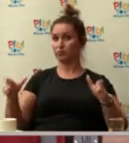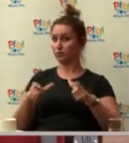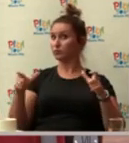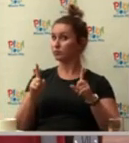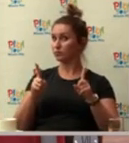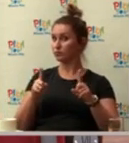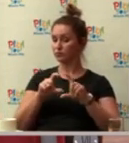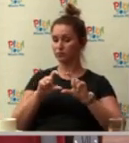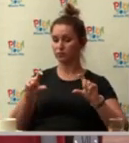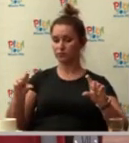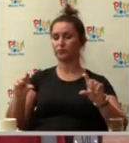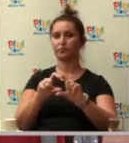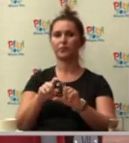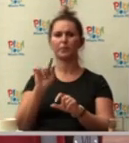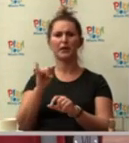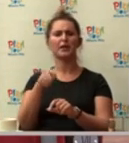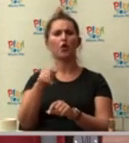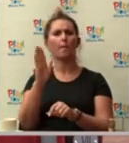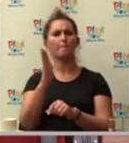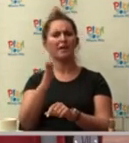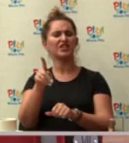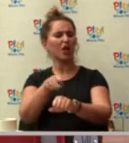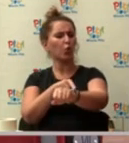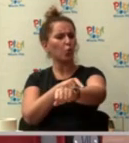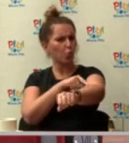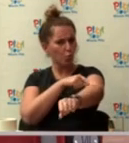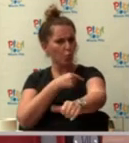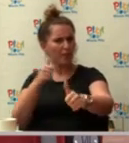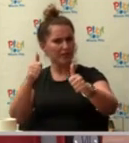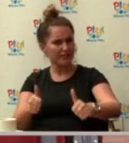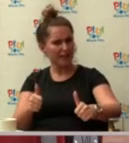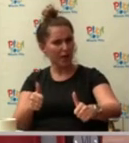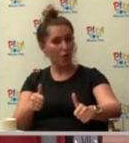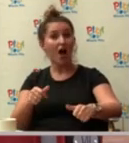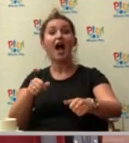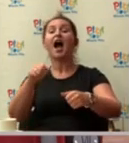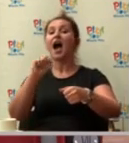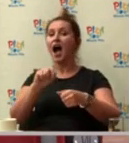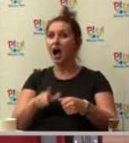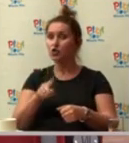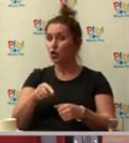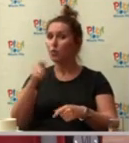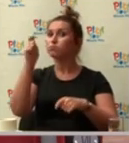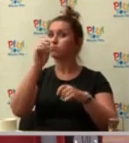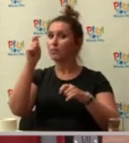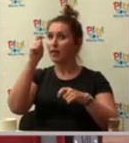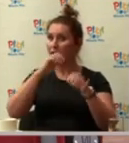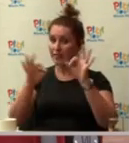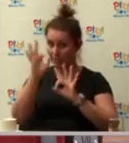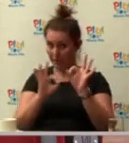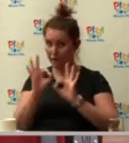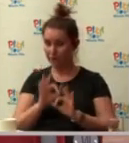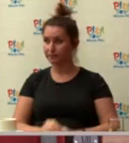to zabezpieczenie będzie stało tak długo, aż to miejsce nie zostanie bezpiecznie, może nie tyle naprawione,